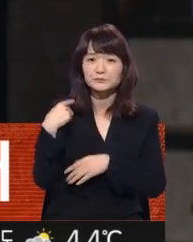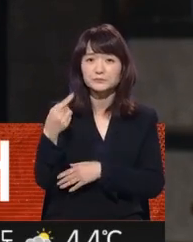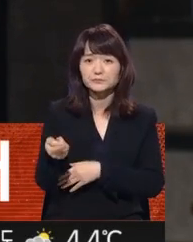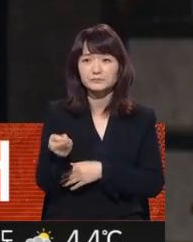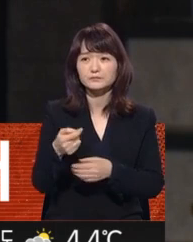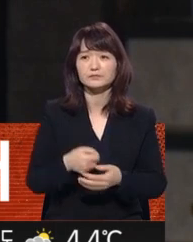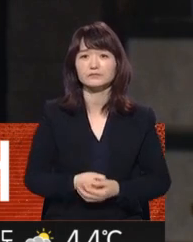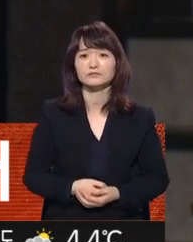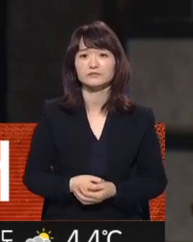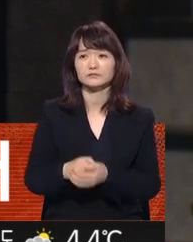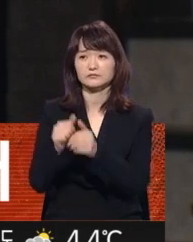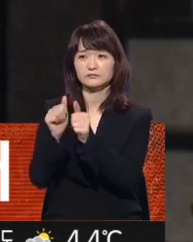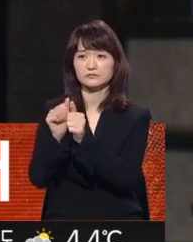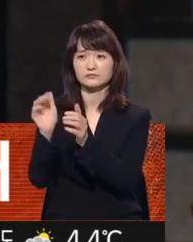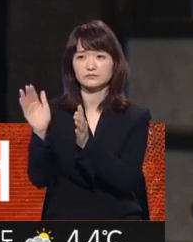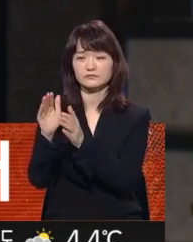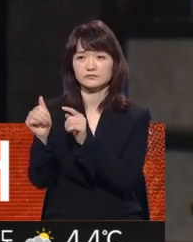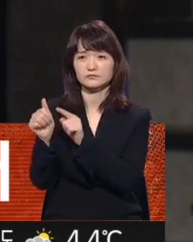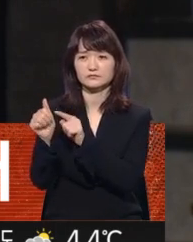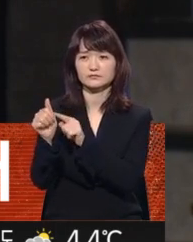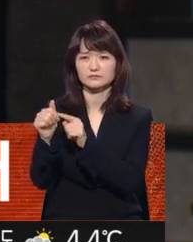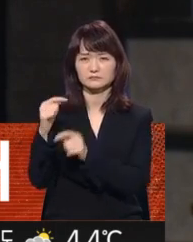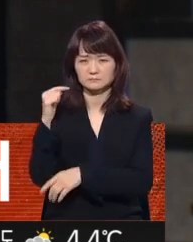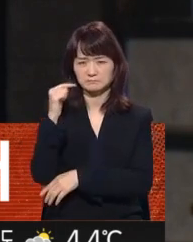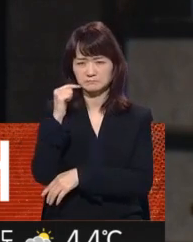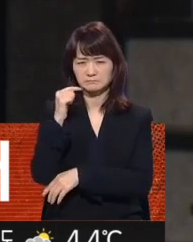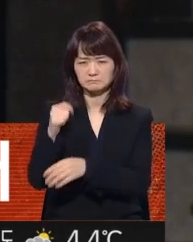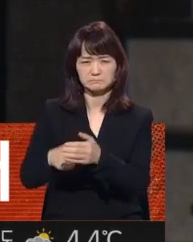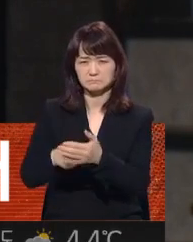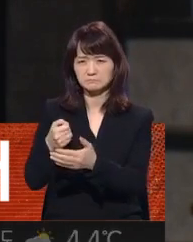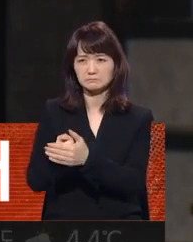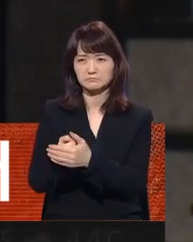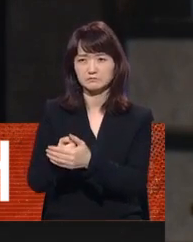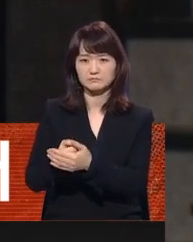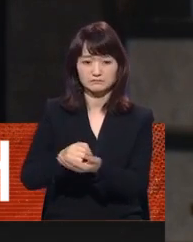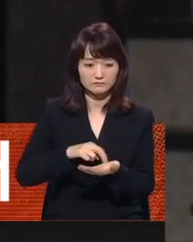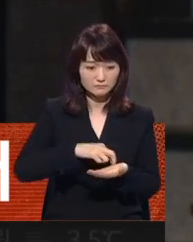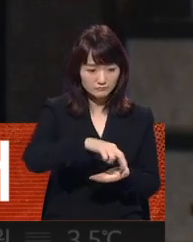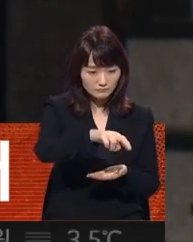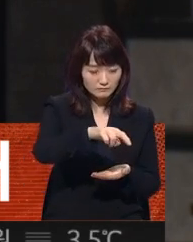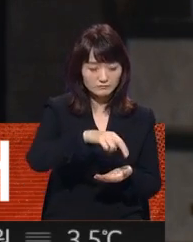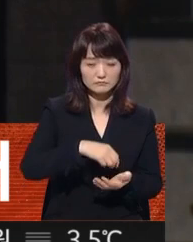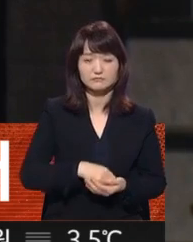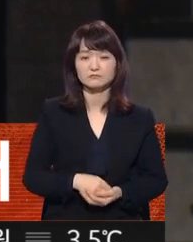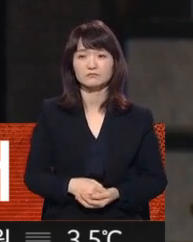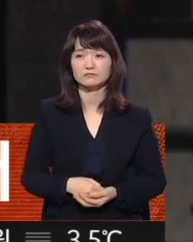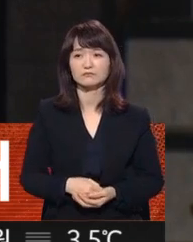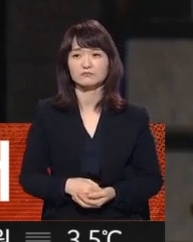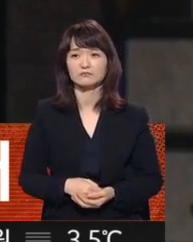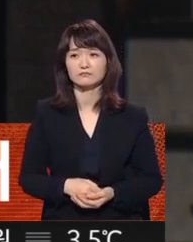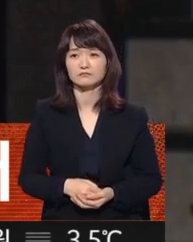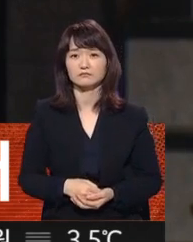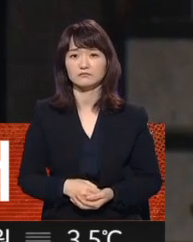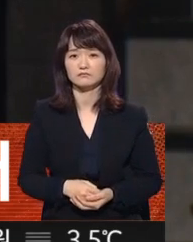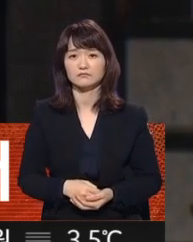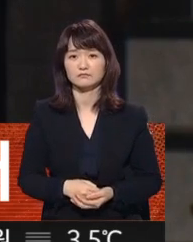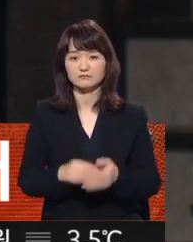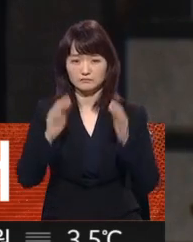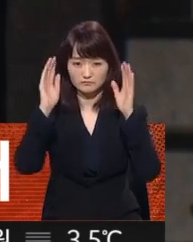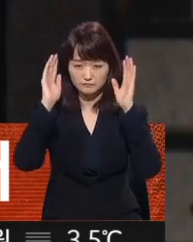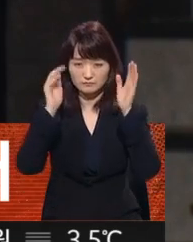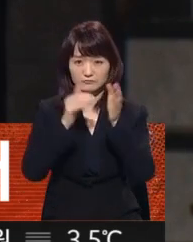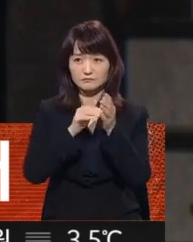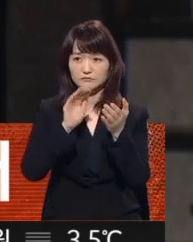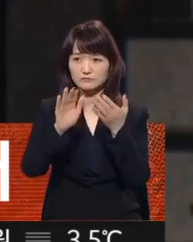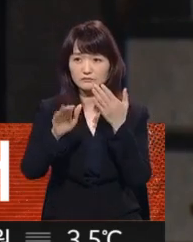다음날이 남학생이 참 남학생이라고 대담한 건데 문자를 보냈습니다 문자를 보니까 그 방과후